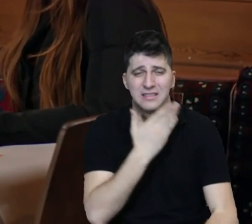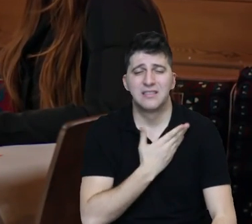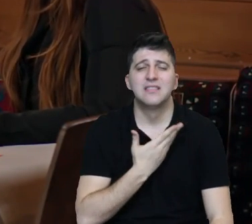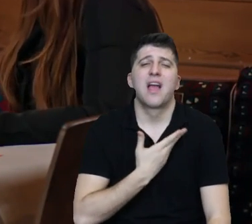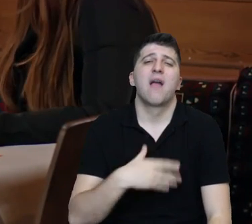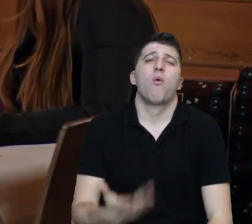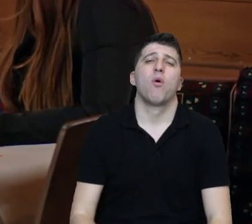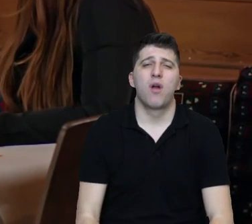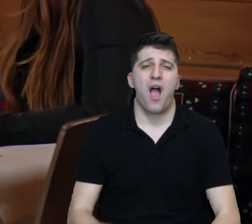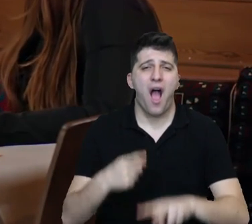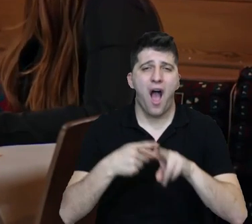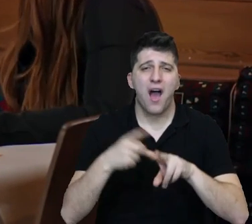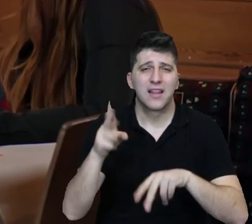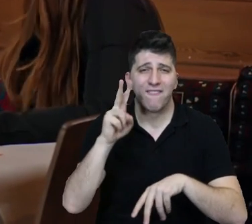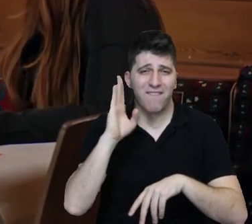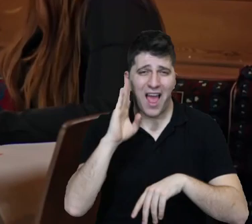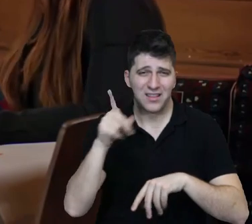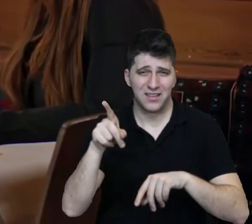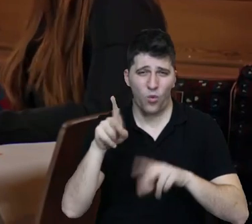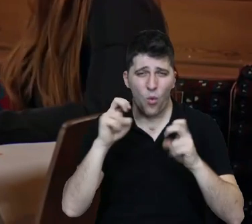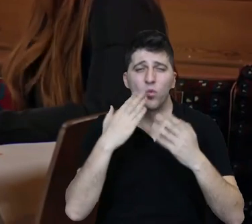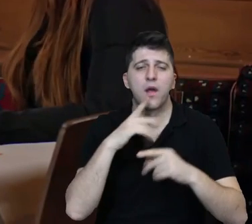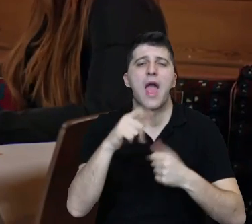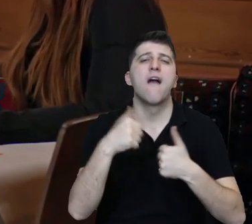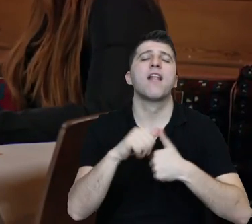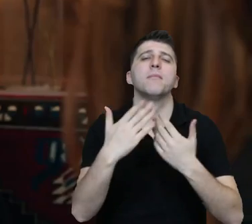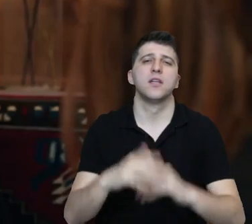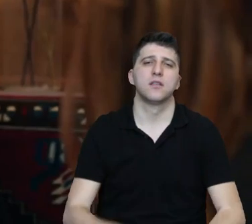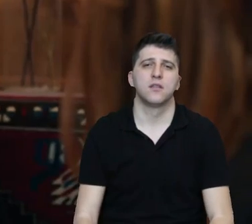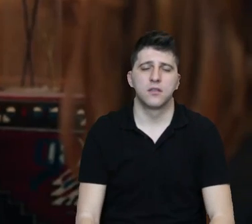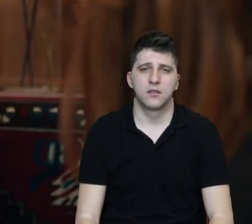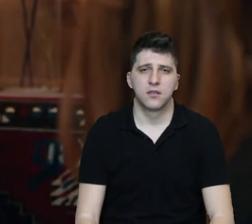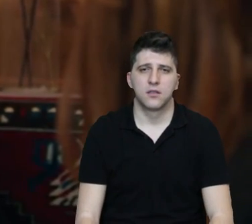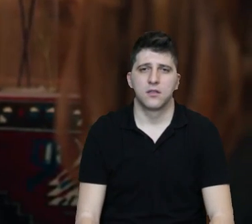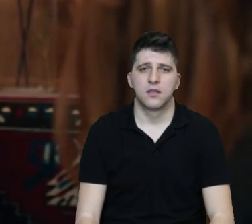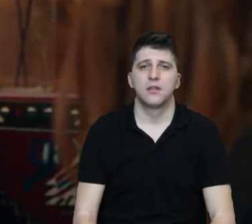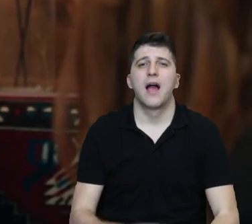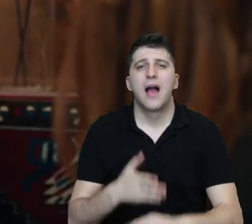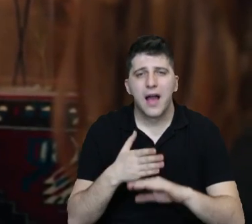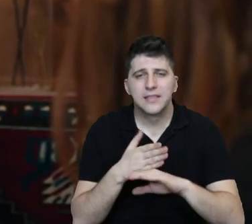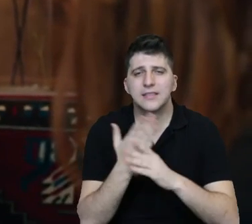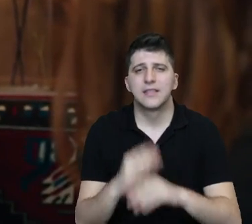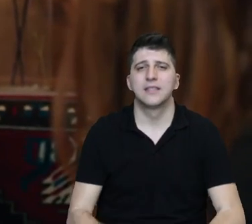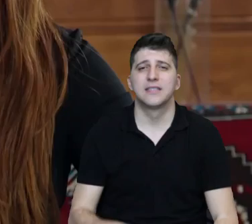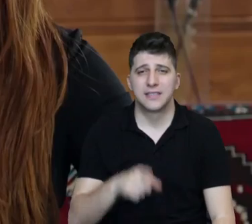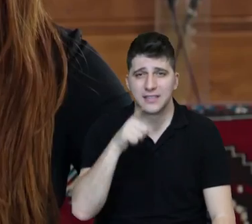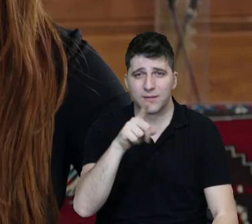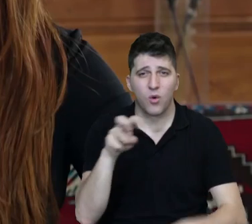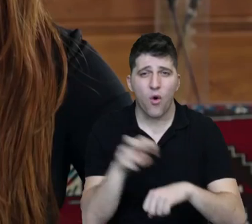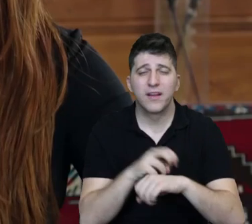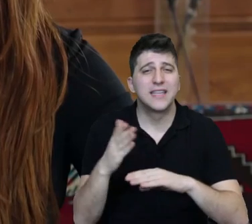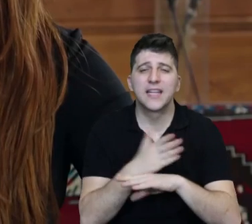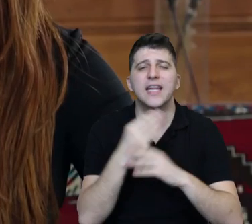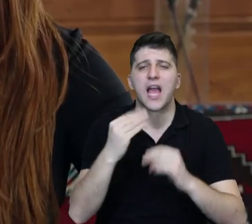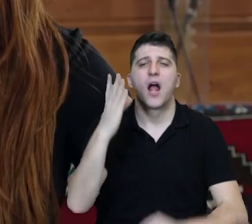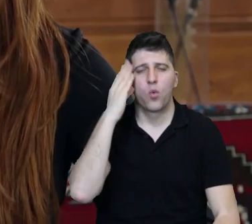yok. Arda'nın velayet meselesi olmasa da seninle evlenmeyecekti. Aslında senin bu öfkenin nedenini